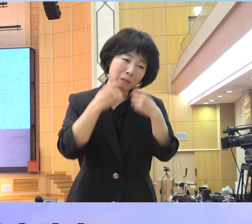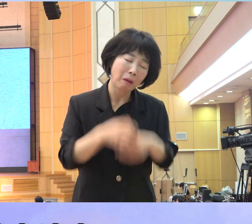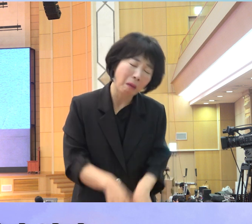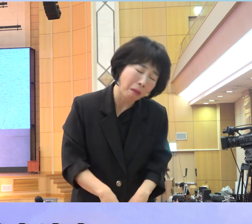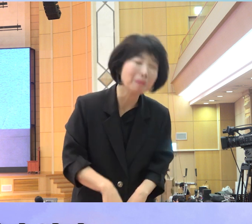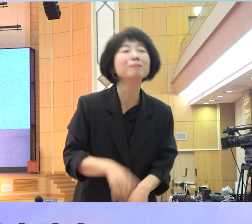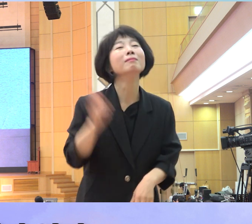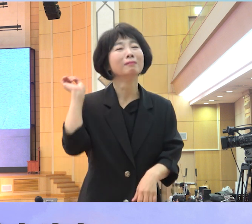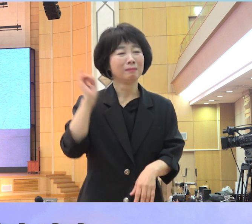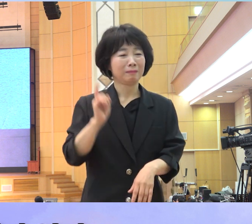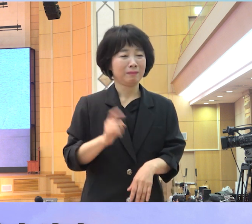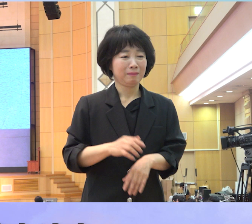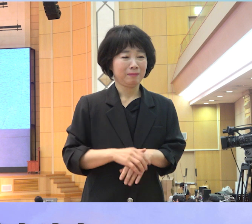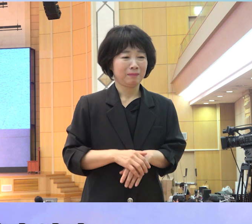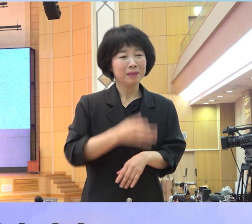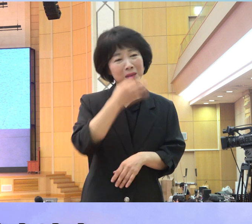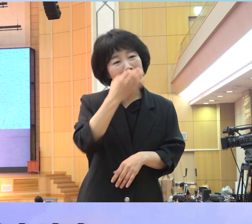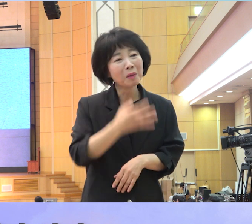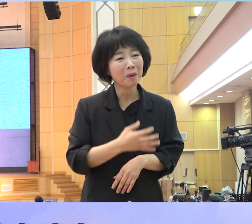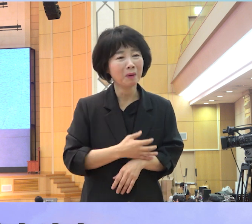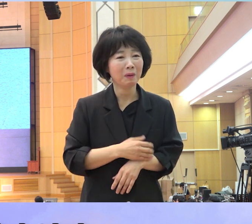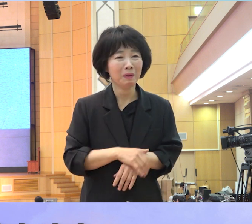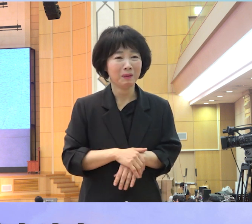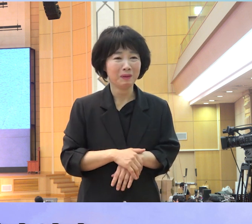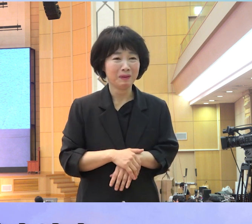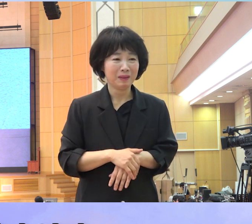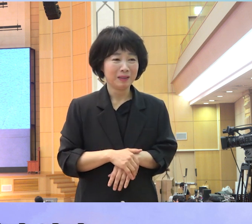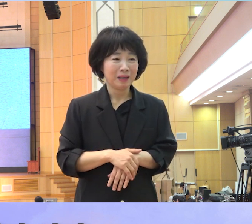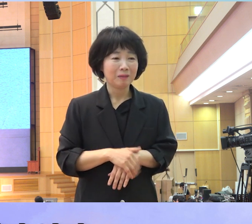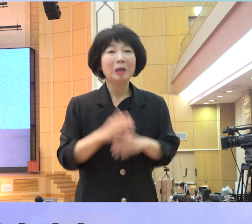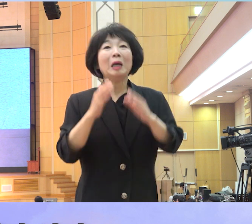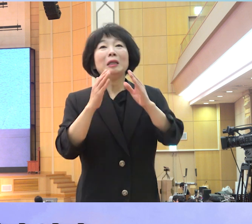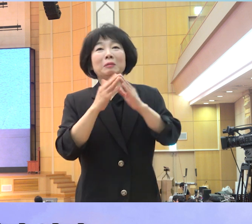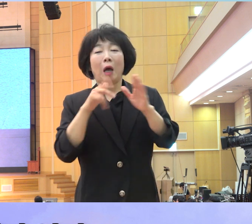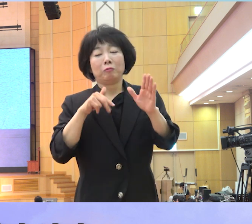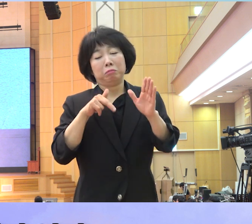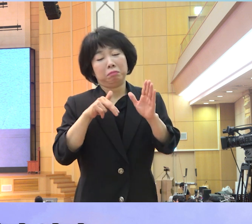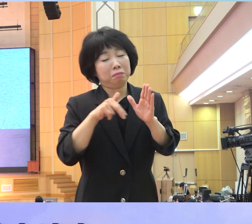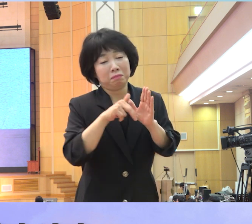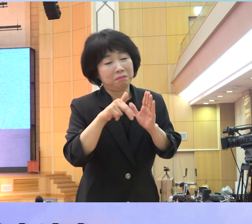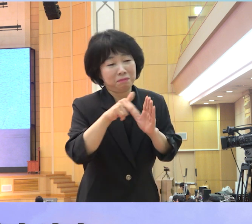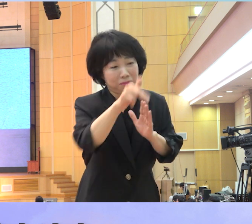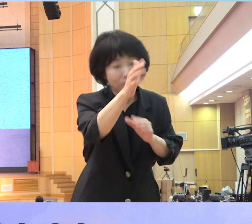죽어서 고개 푹 숙이고 집에 터벅터벅 걸어가요.